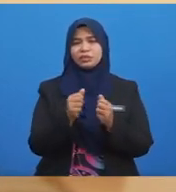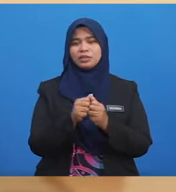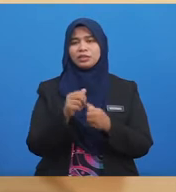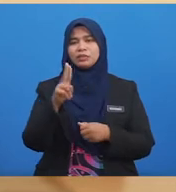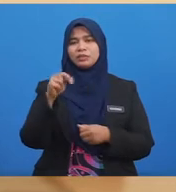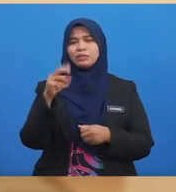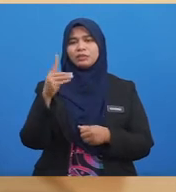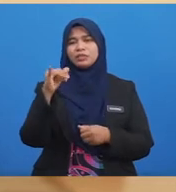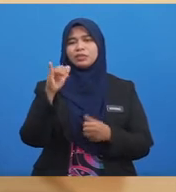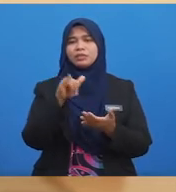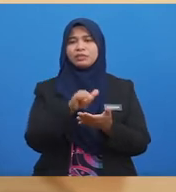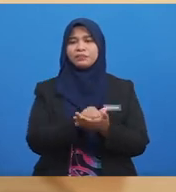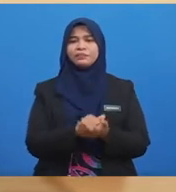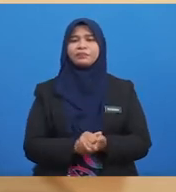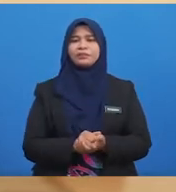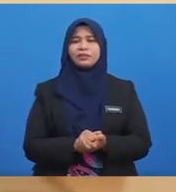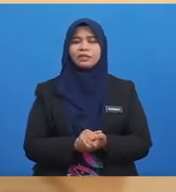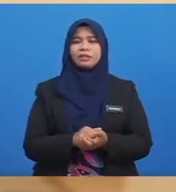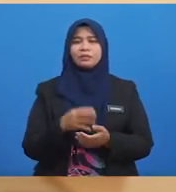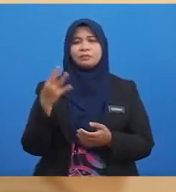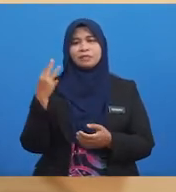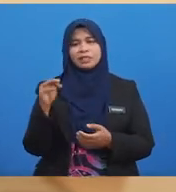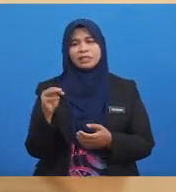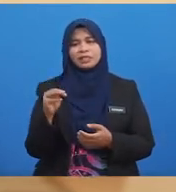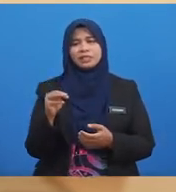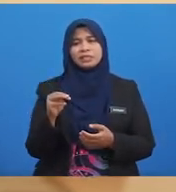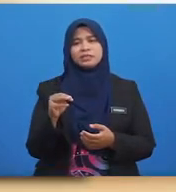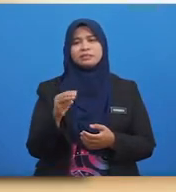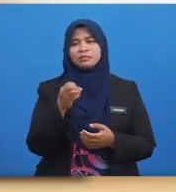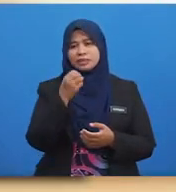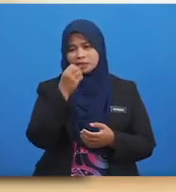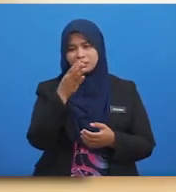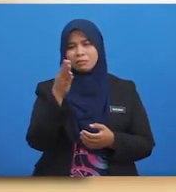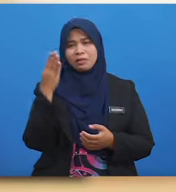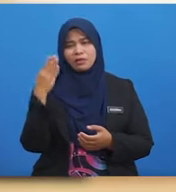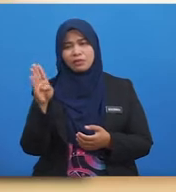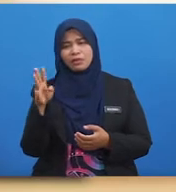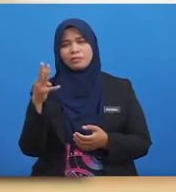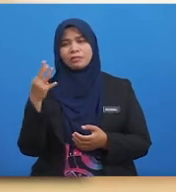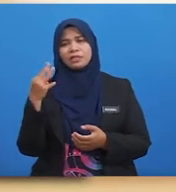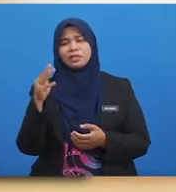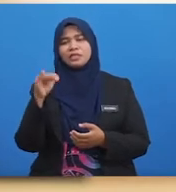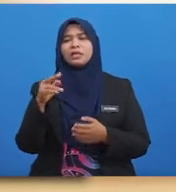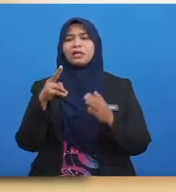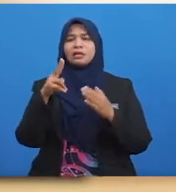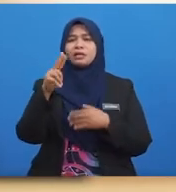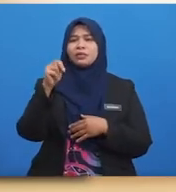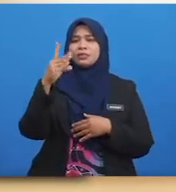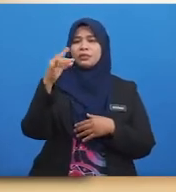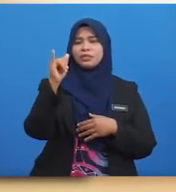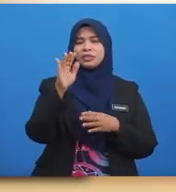pengundian berkenaan yang telah diadakan di Majlis Negeri itu. Mereka turut menyatakan